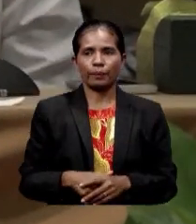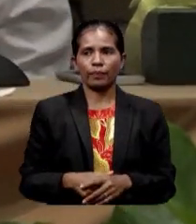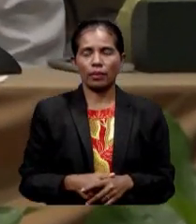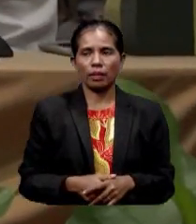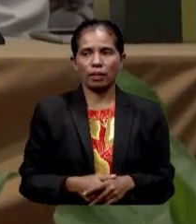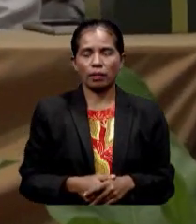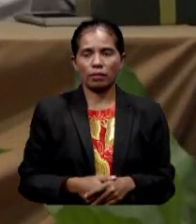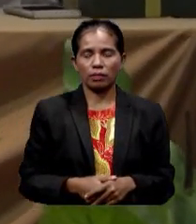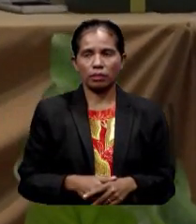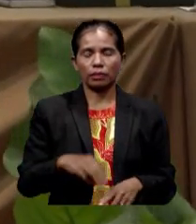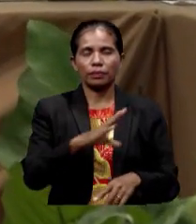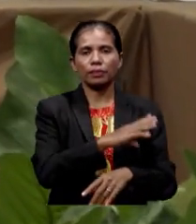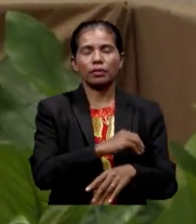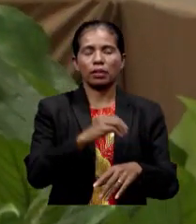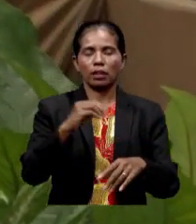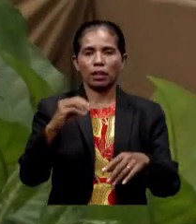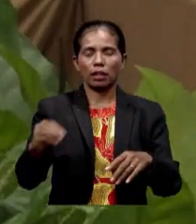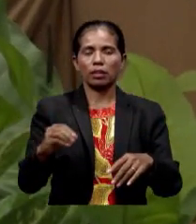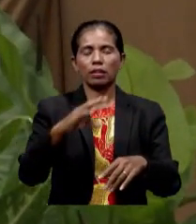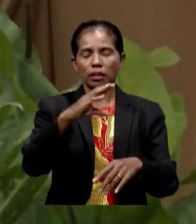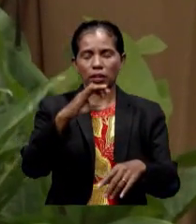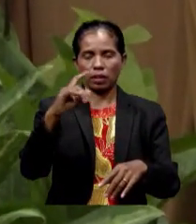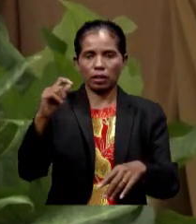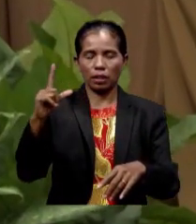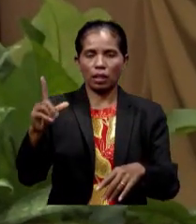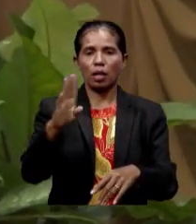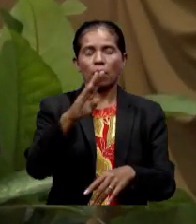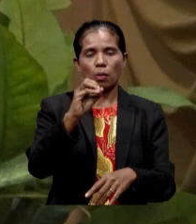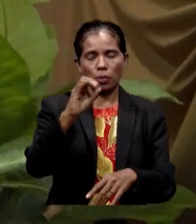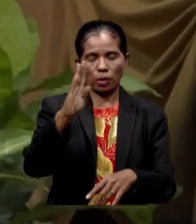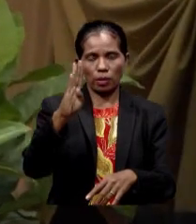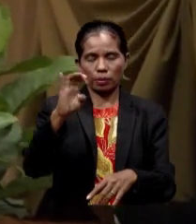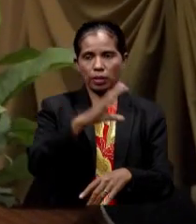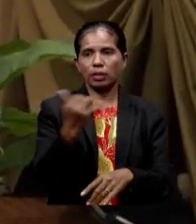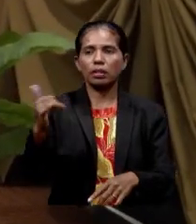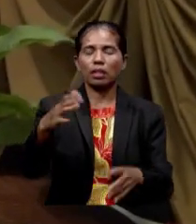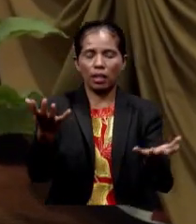ketua umum Kadin Nusa Tenggara Timur bobil yang Tuhan